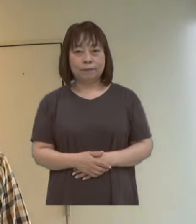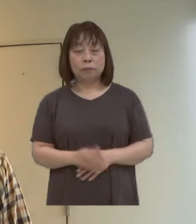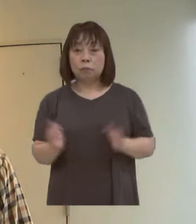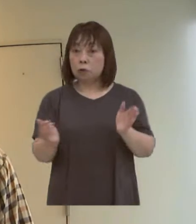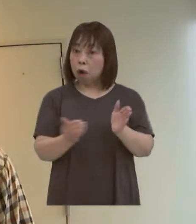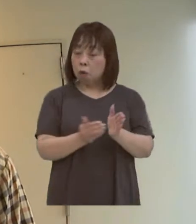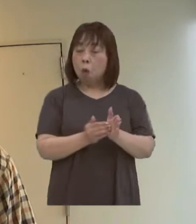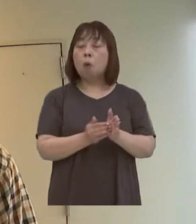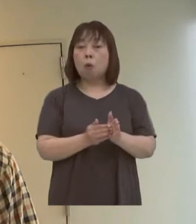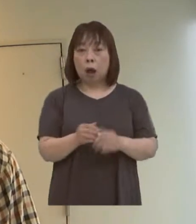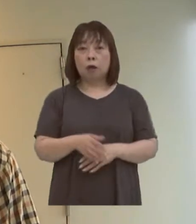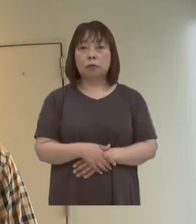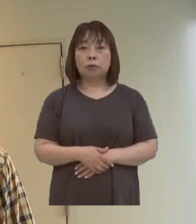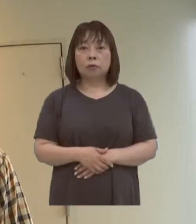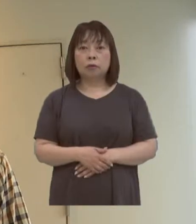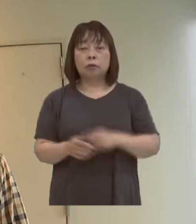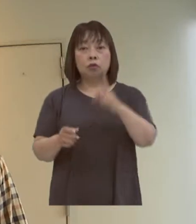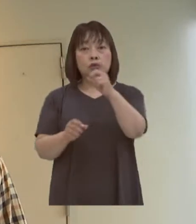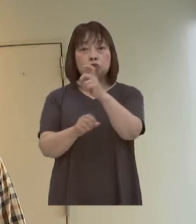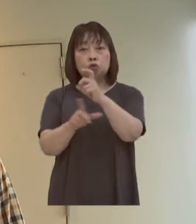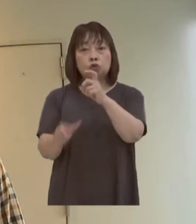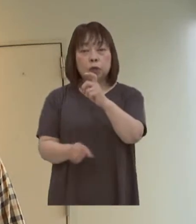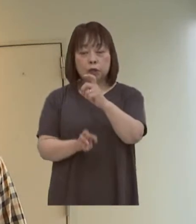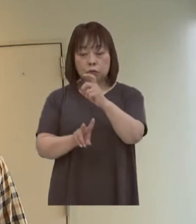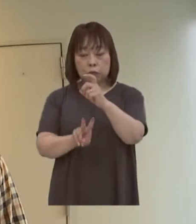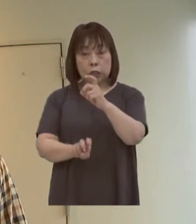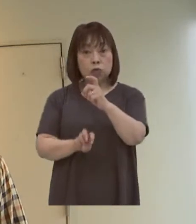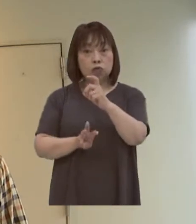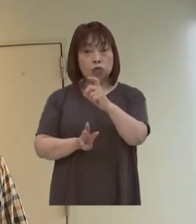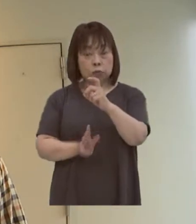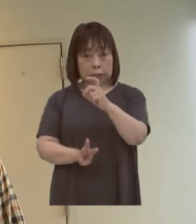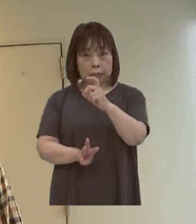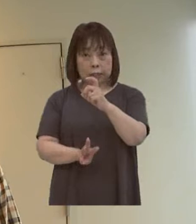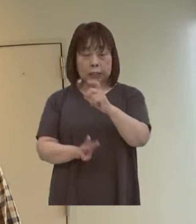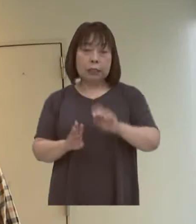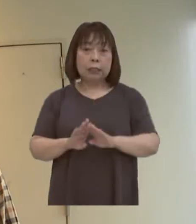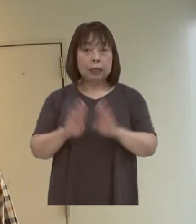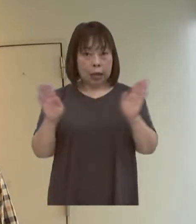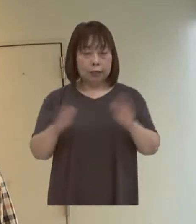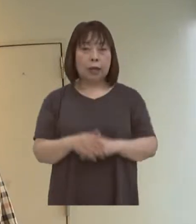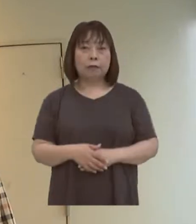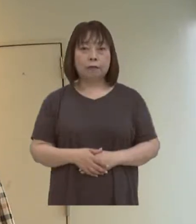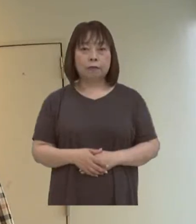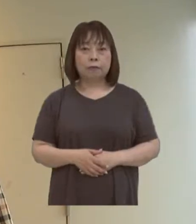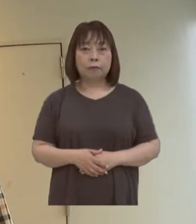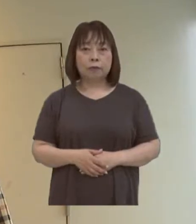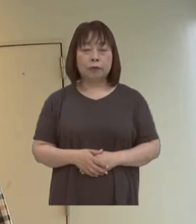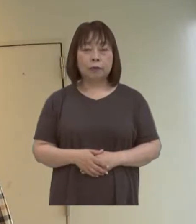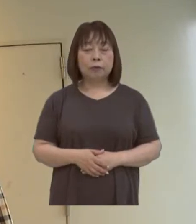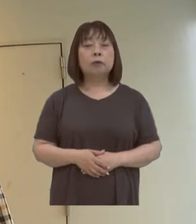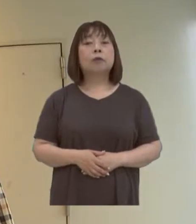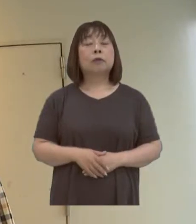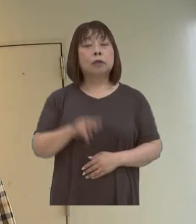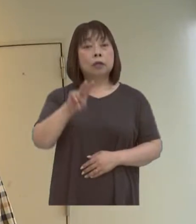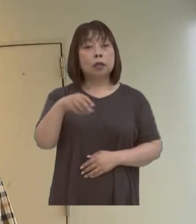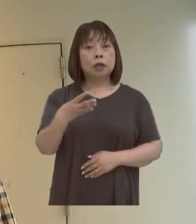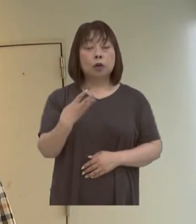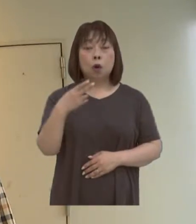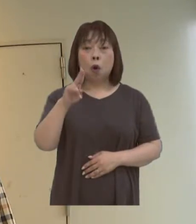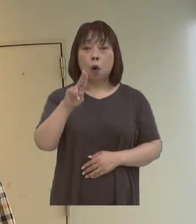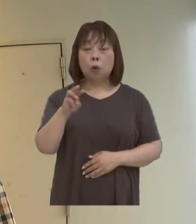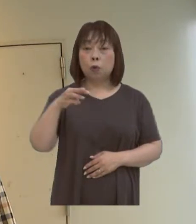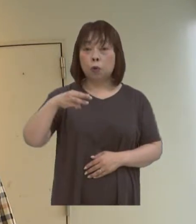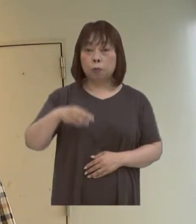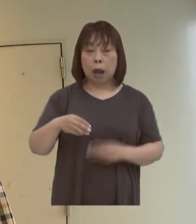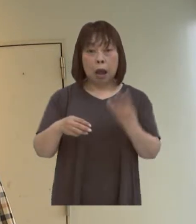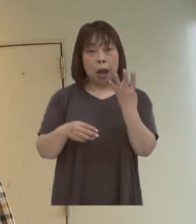最後に紹介するのは10月23日日曜日に開催される龍馬四重奏 The